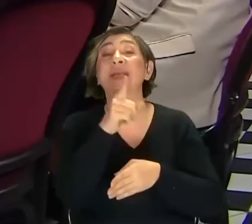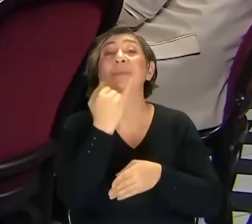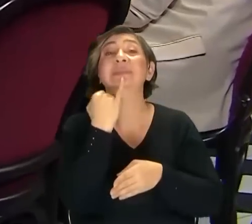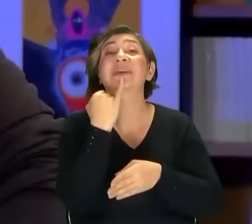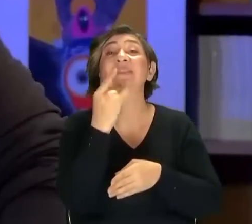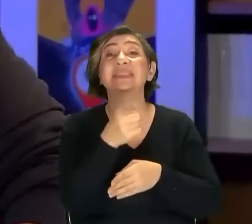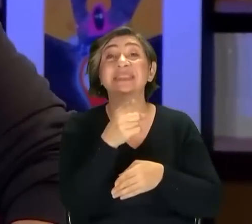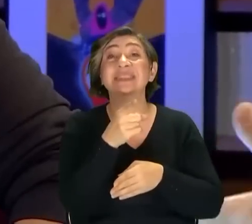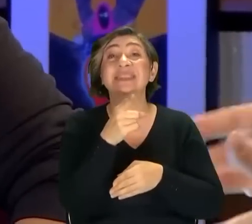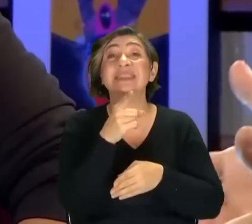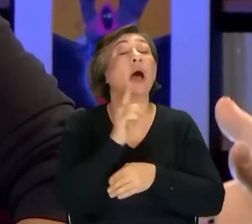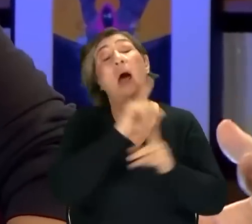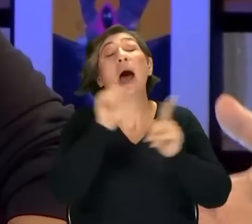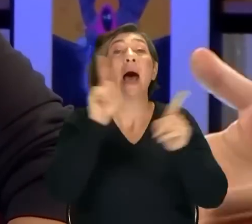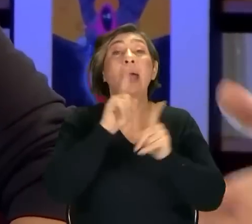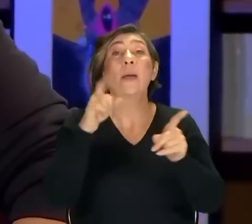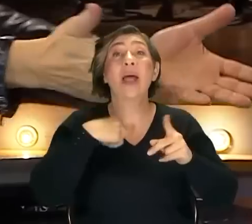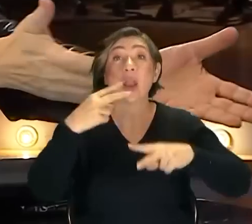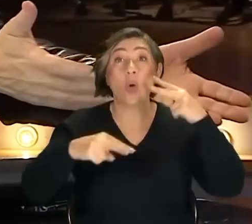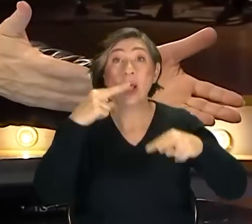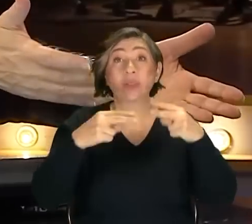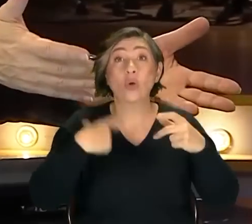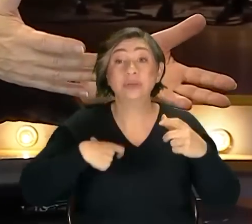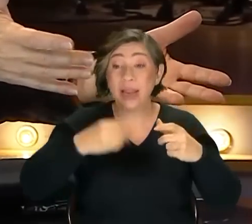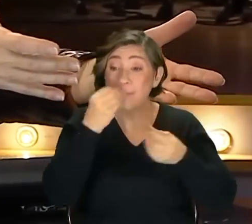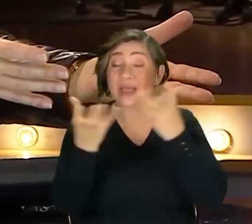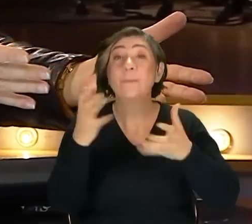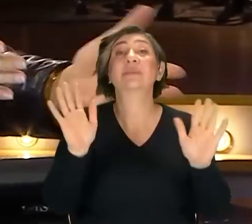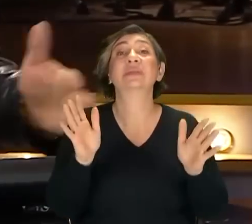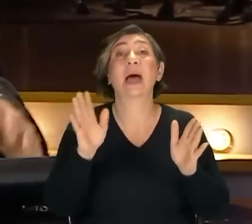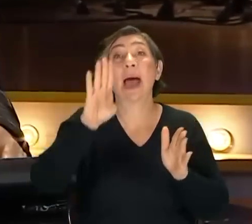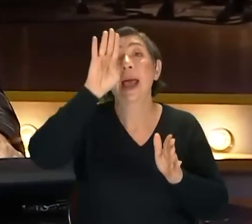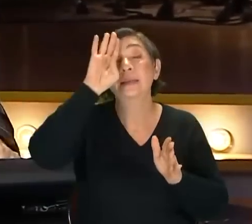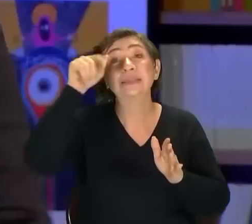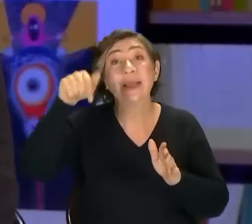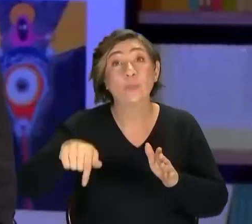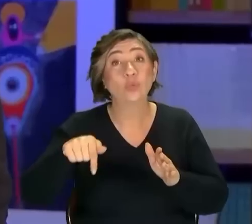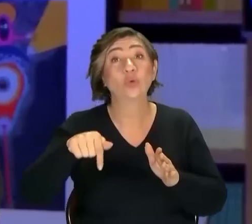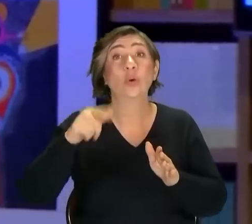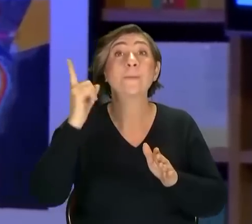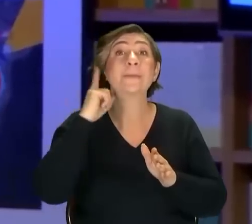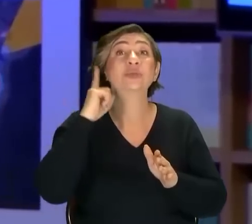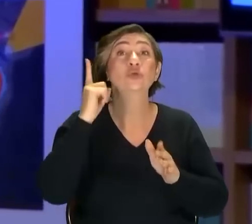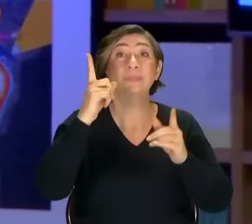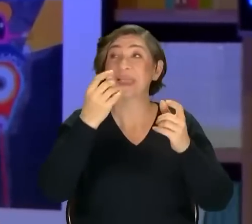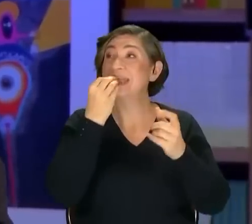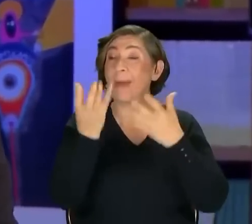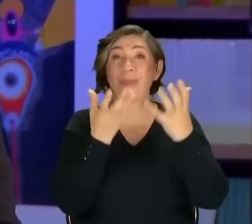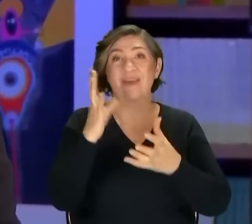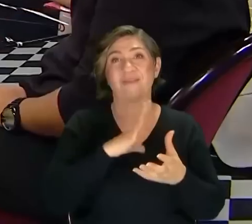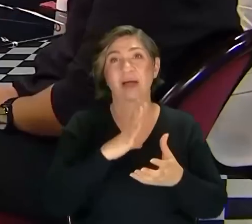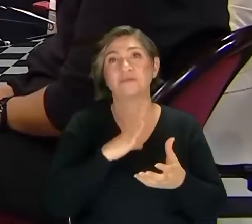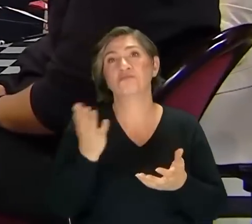misafirsin orada. Mesela o abi diyor ki, hayır ben lokantada bana özel yemek yapılmıyor ki. Ama İstanbul'un meşhur bir yemeği vardır